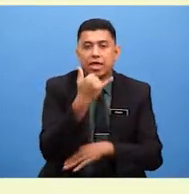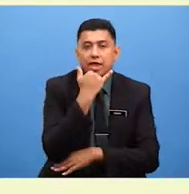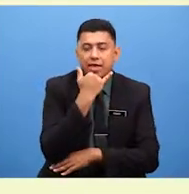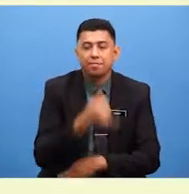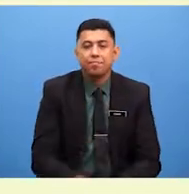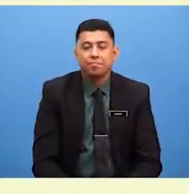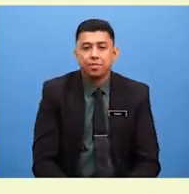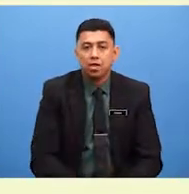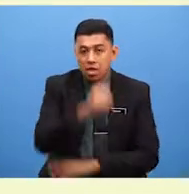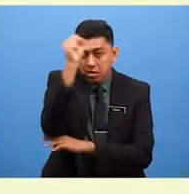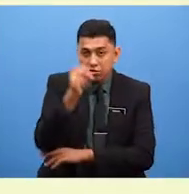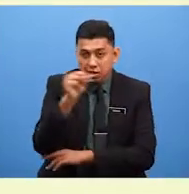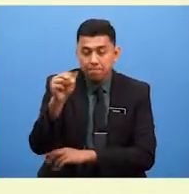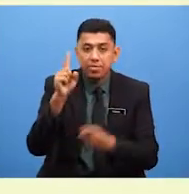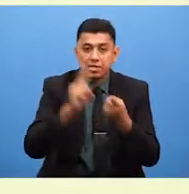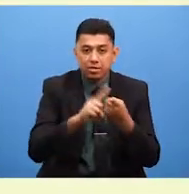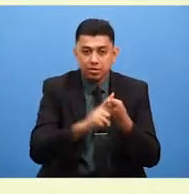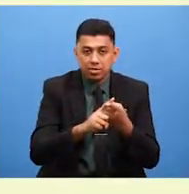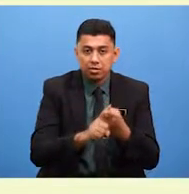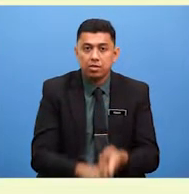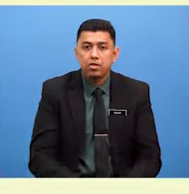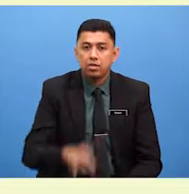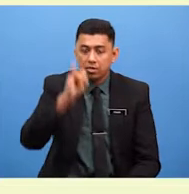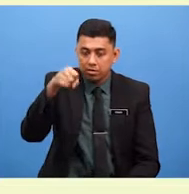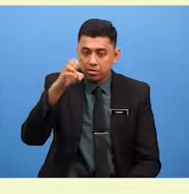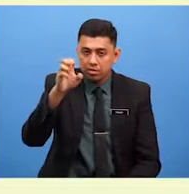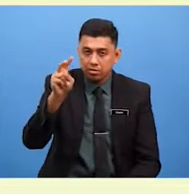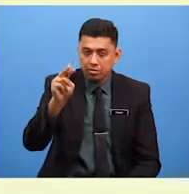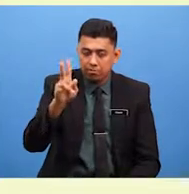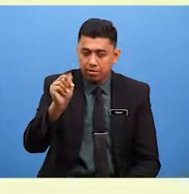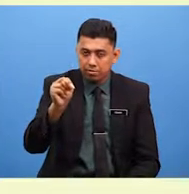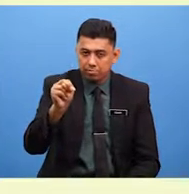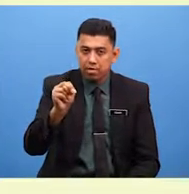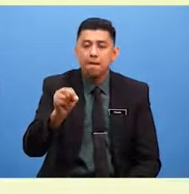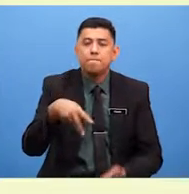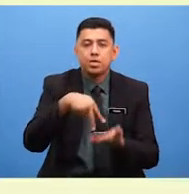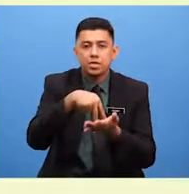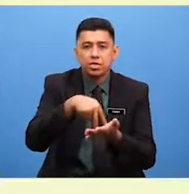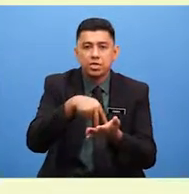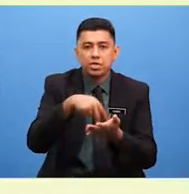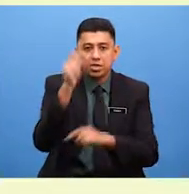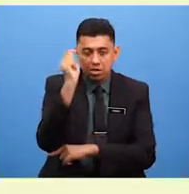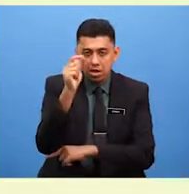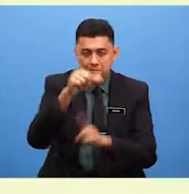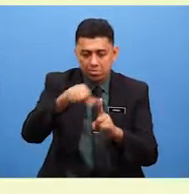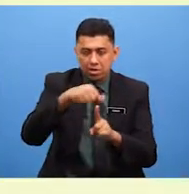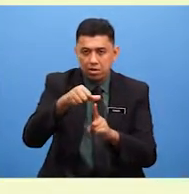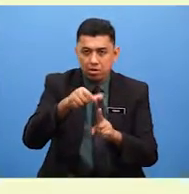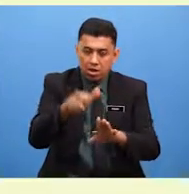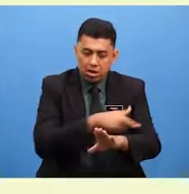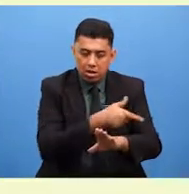salah. Soalan pertama, Jeevan berdiri tegak apabila lagu